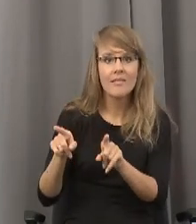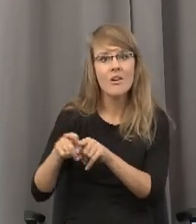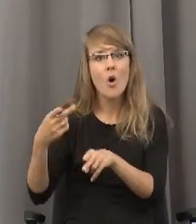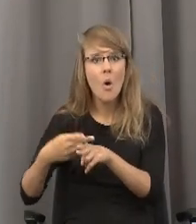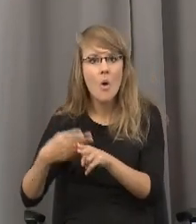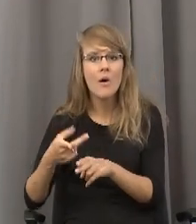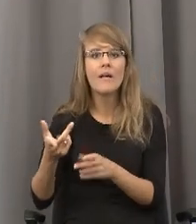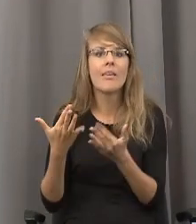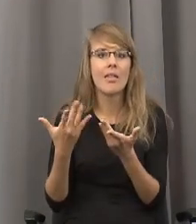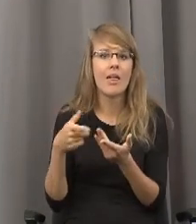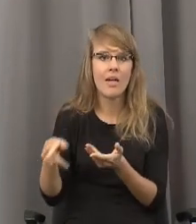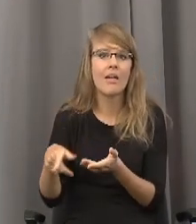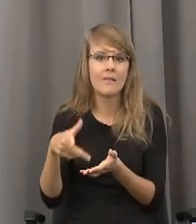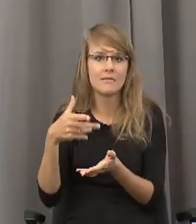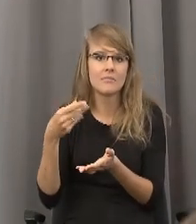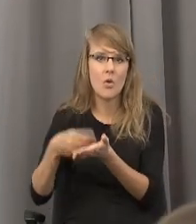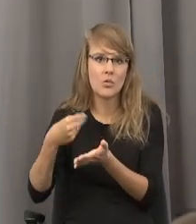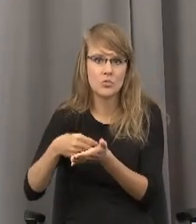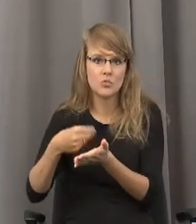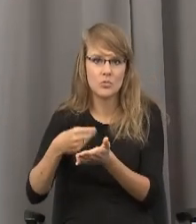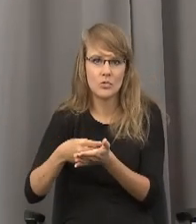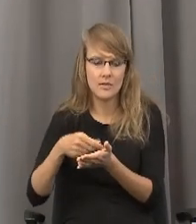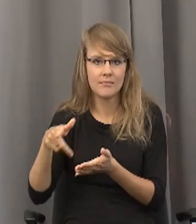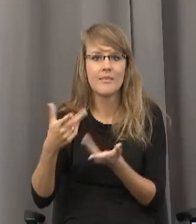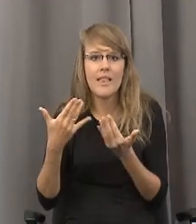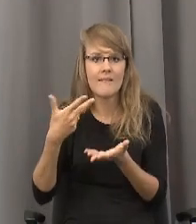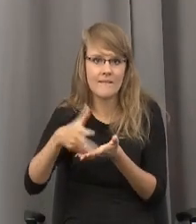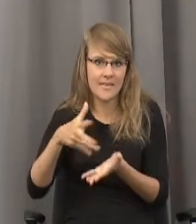problemem choroby Alzheimera, jaki ich dotknął.